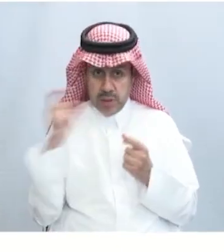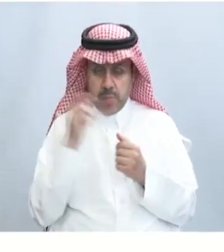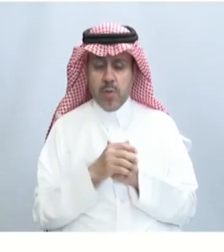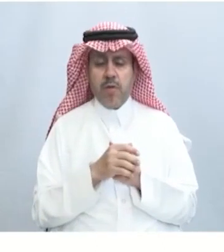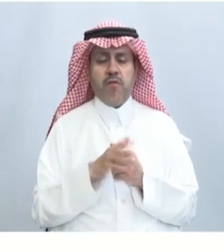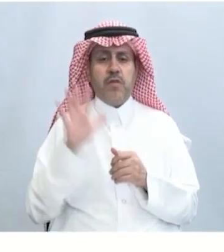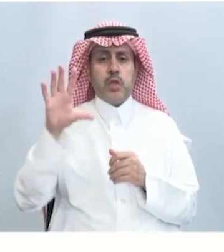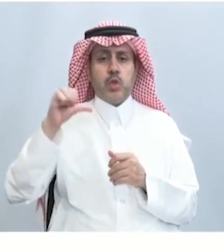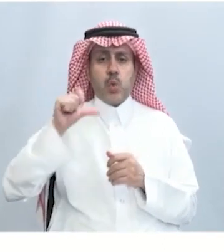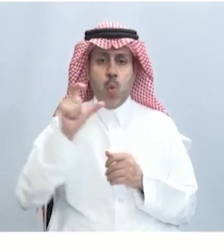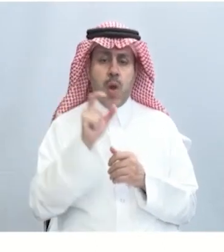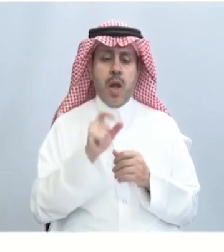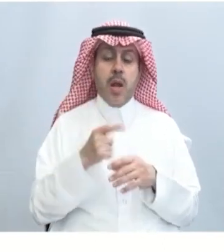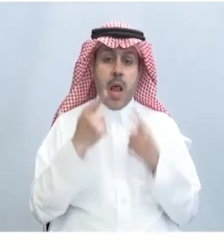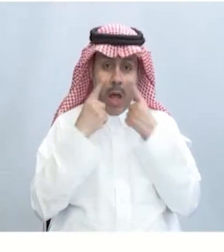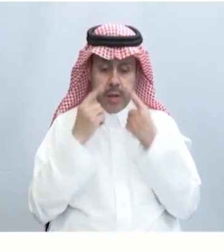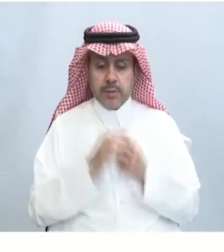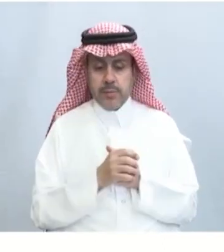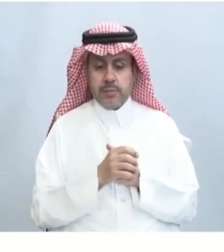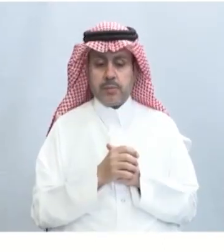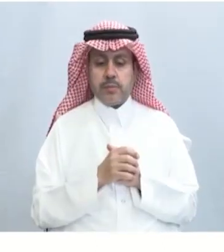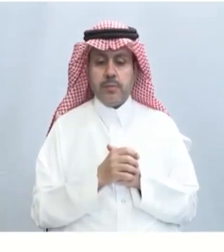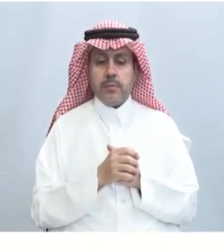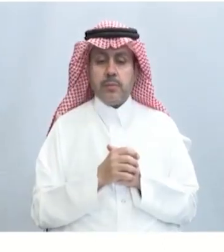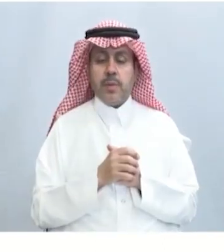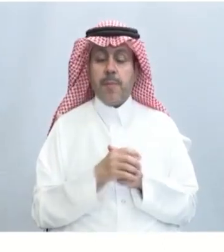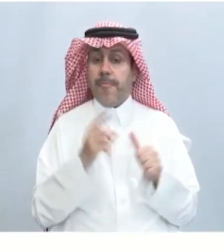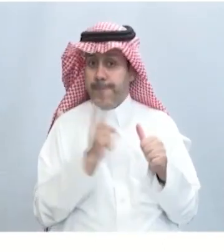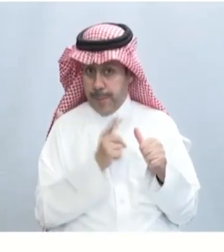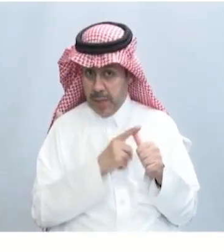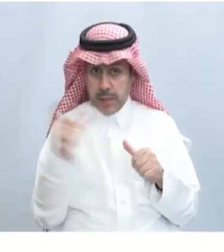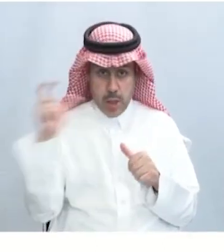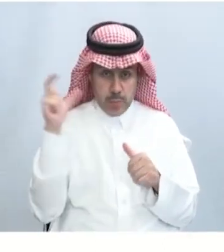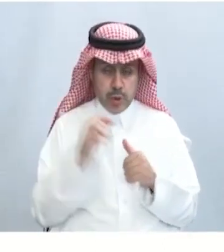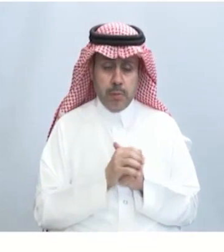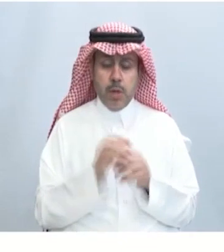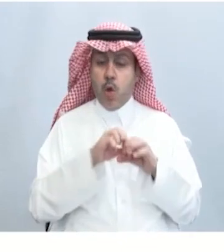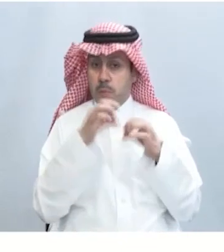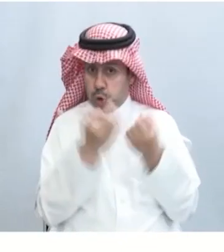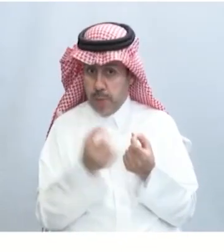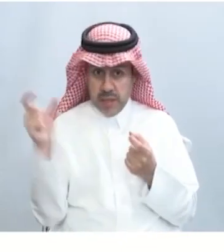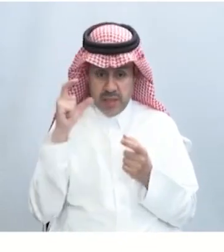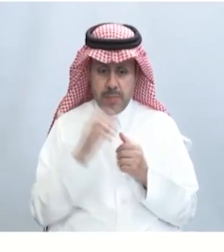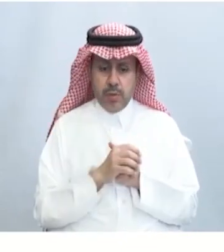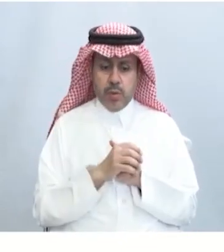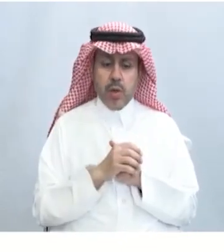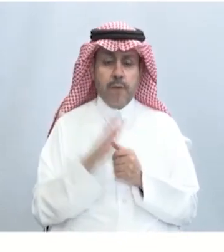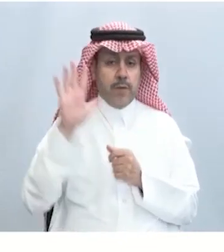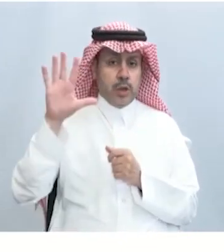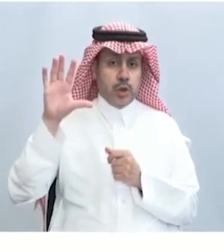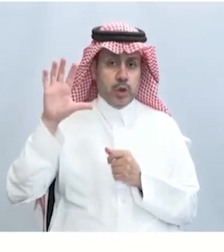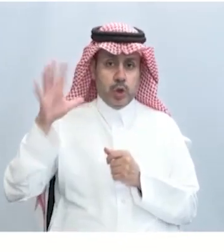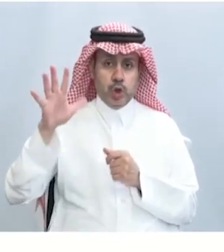الحياه هذه الشريعه الاسلاميه هي منطلق المسلم والمجتمع الاسلامي في شؤون